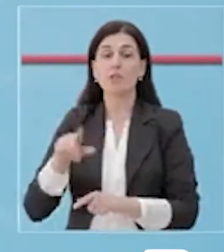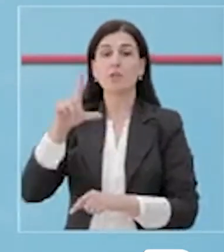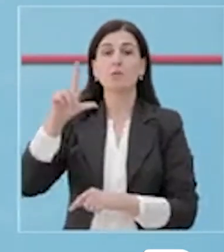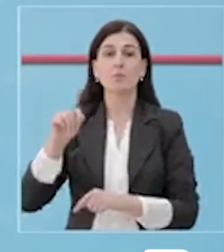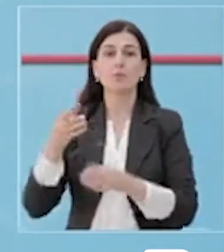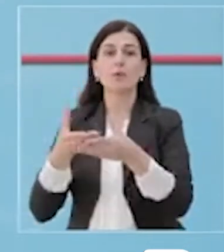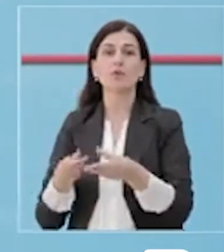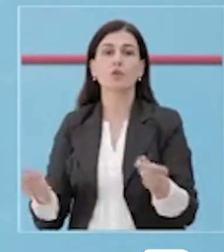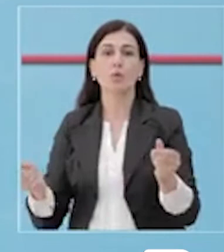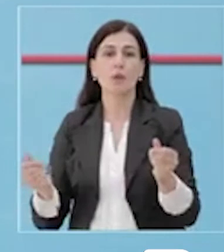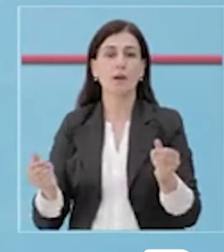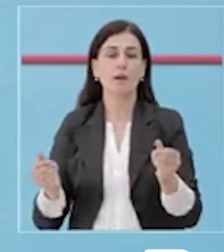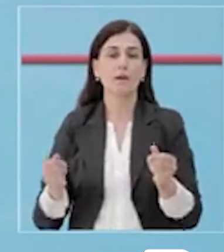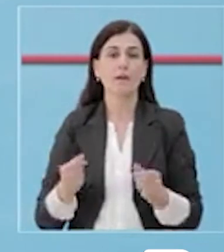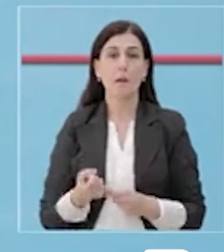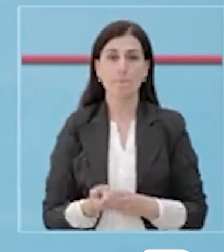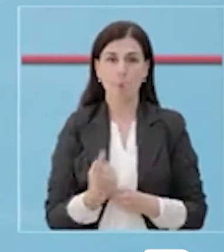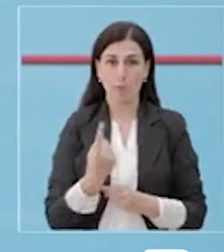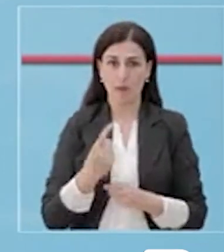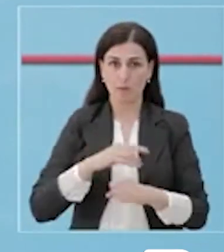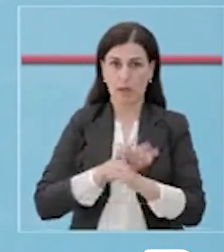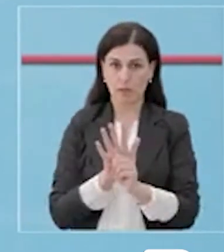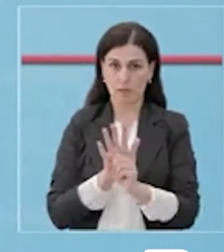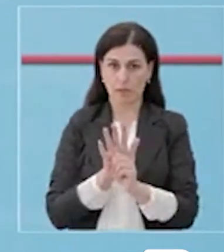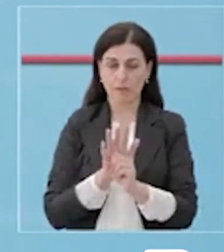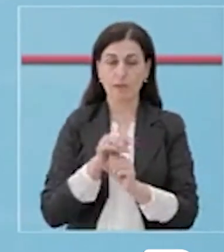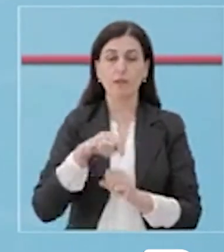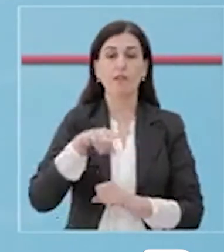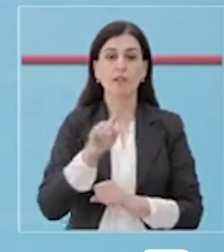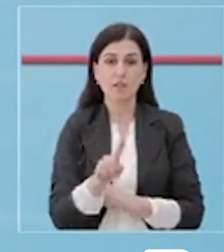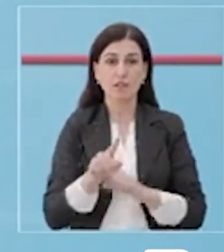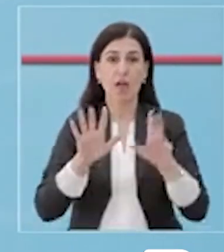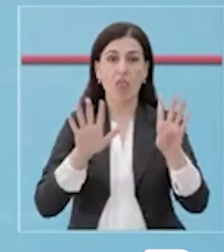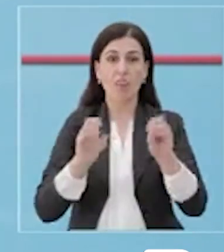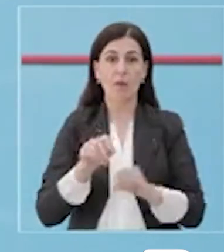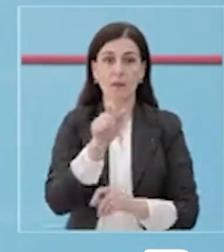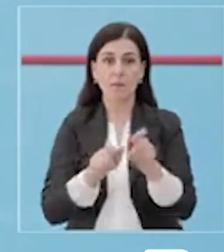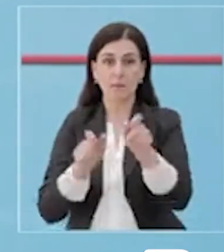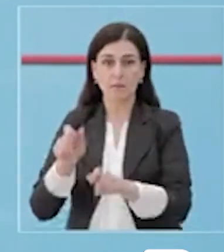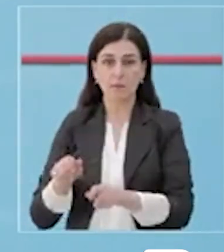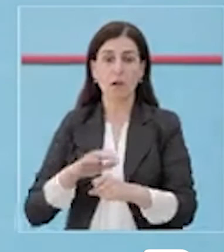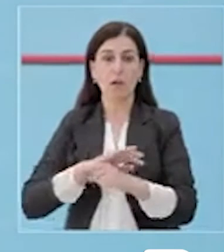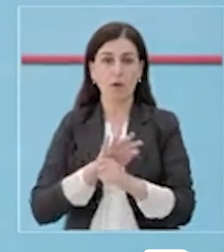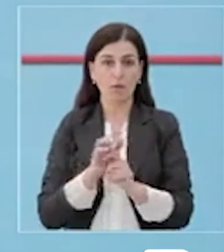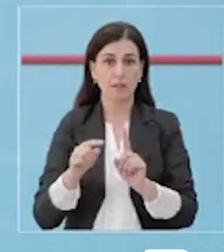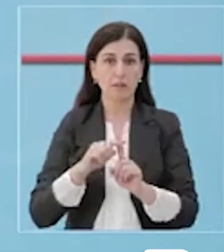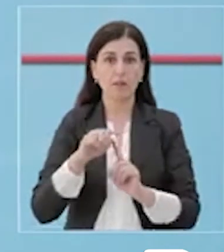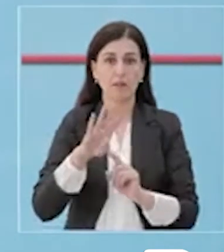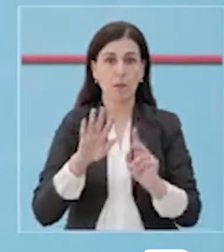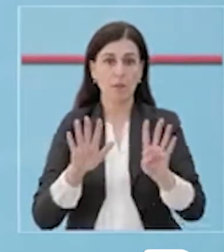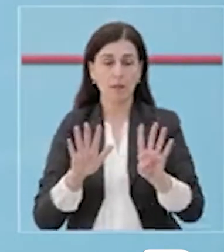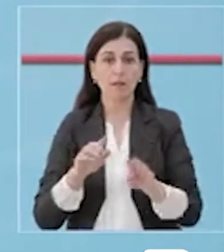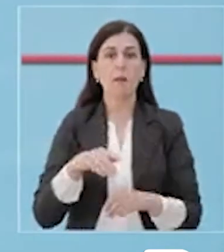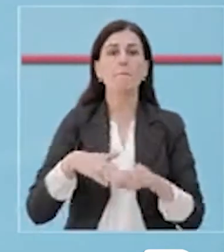të shëruar. Në vendin ton janë aktualisht aktiv pozitiv 190 pacient COVID-19, kryesisht në